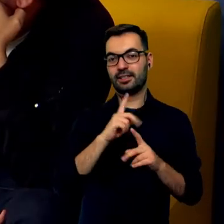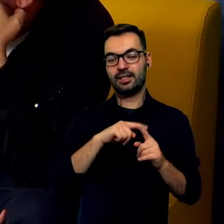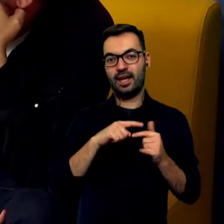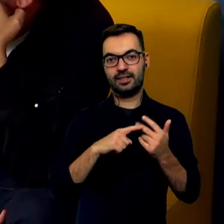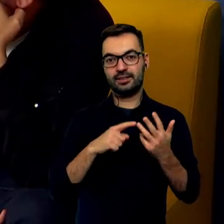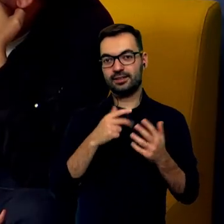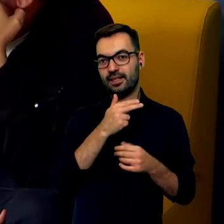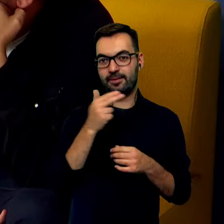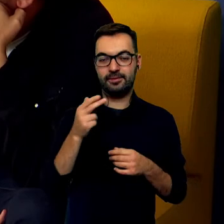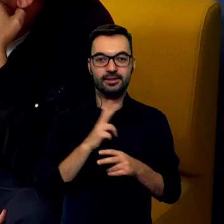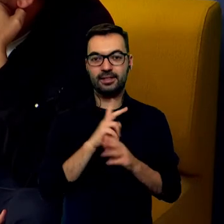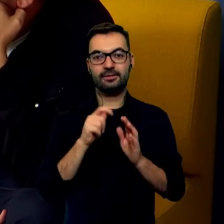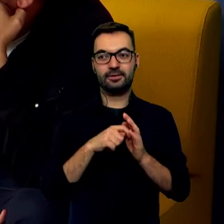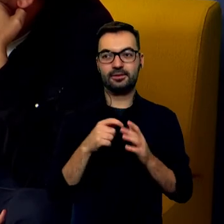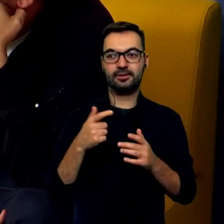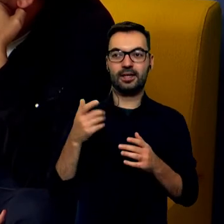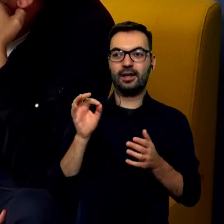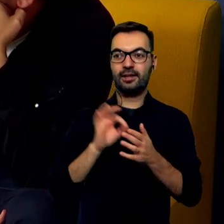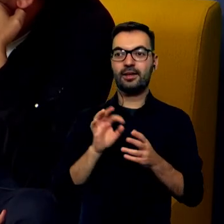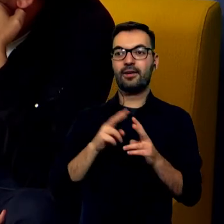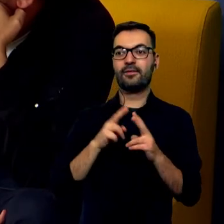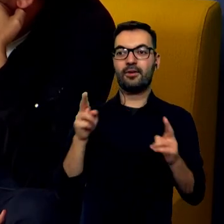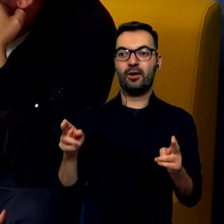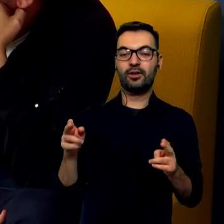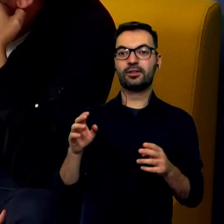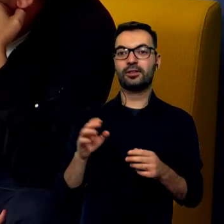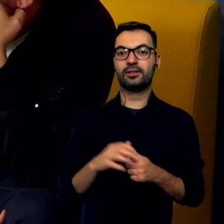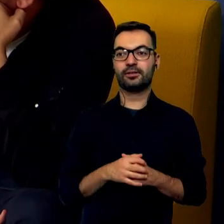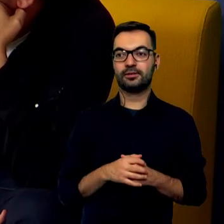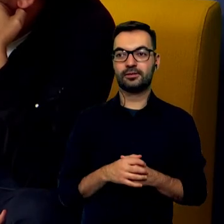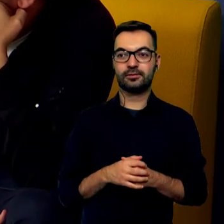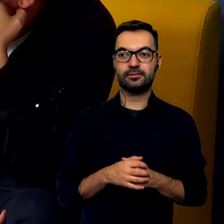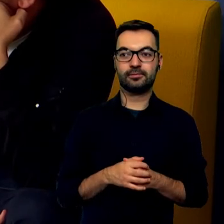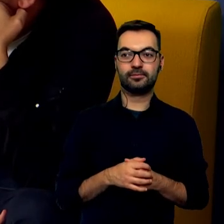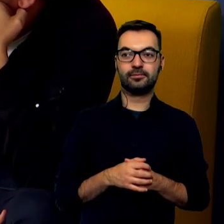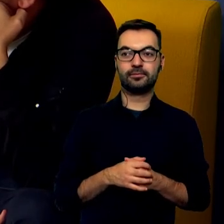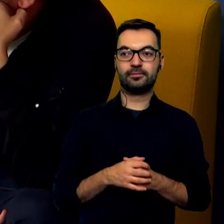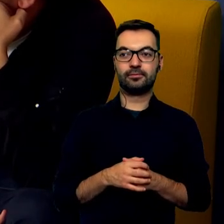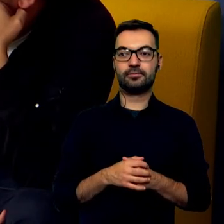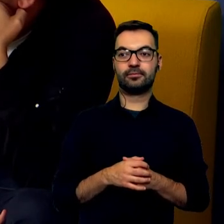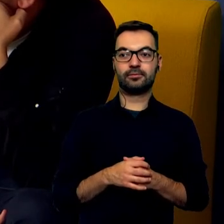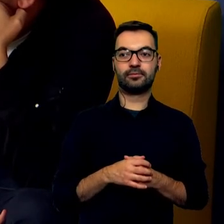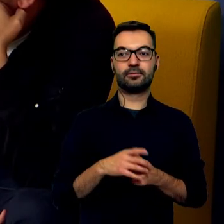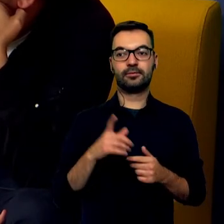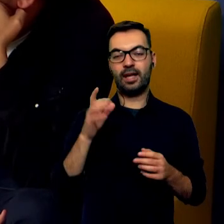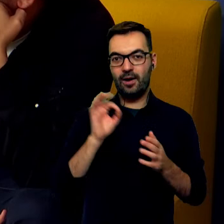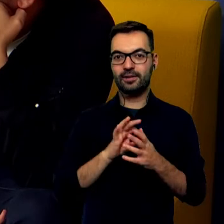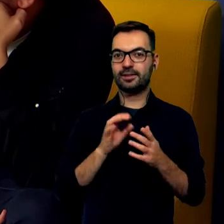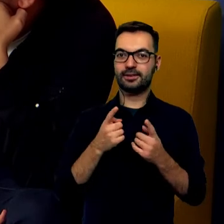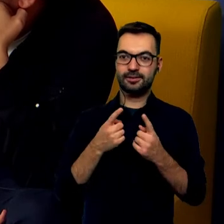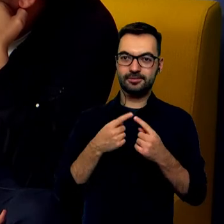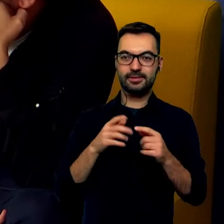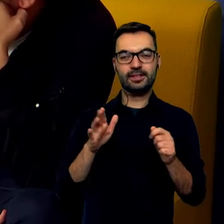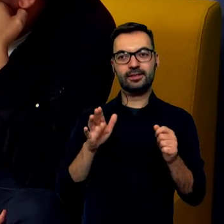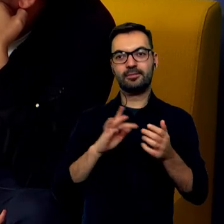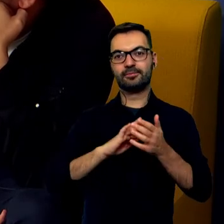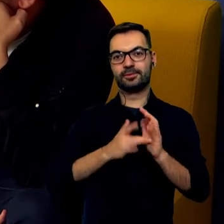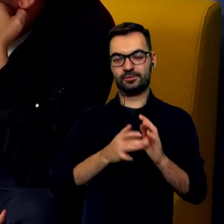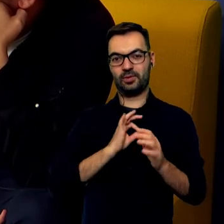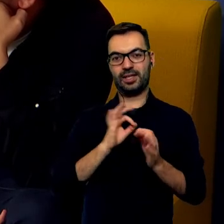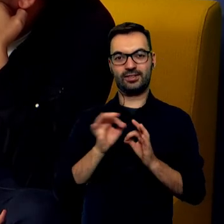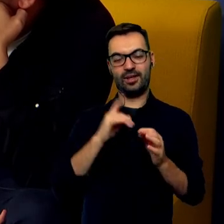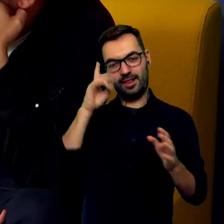tych elementów, każdy z tych filmów przychodził w takim momencie, który właściwie był pewnym dopełnieniem jakiejś